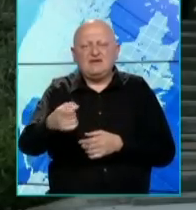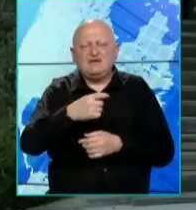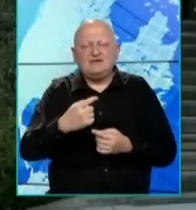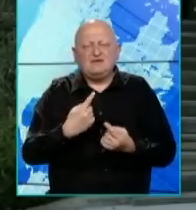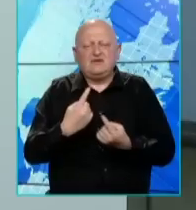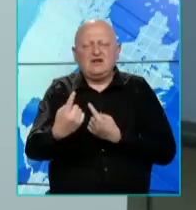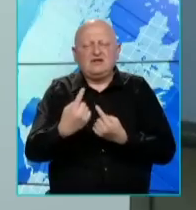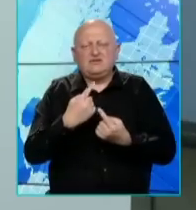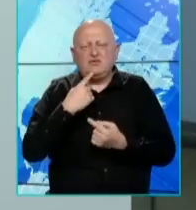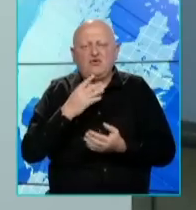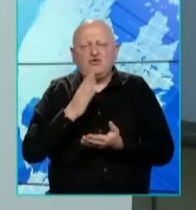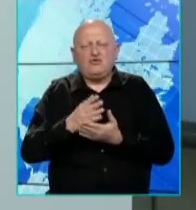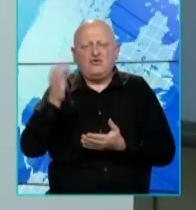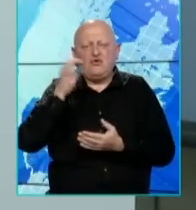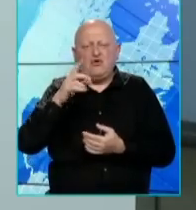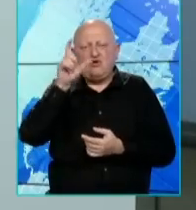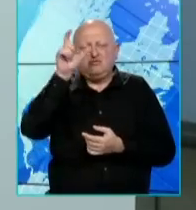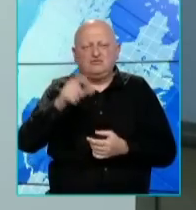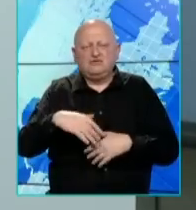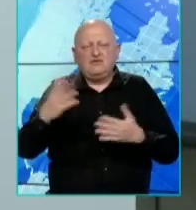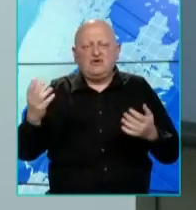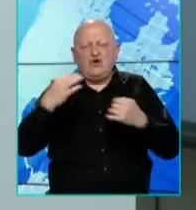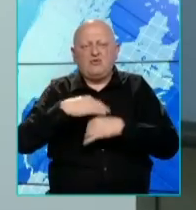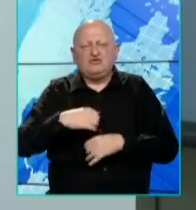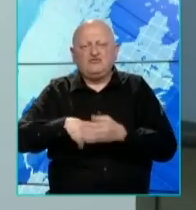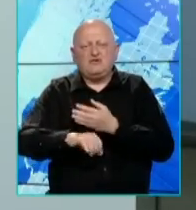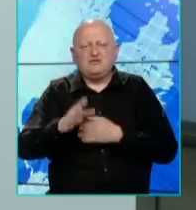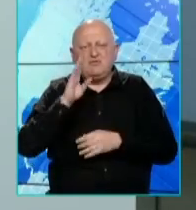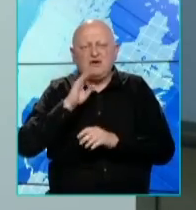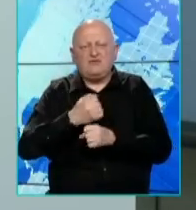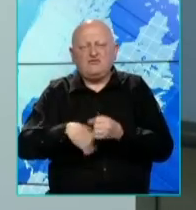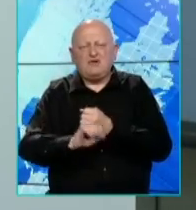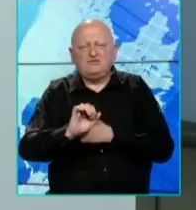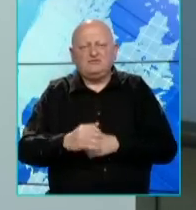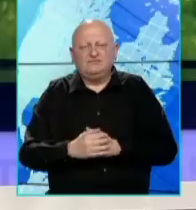relacije u kojima se na osnovu osobnog vedri i oblači u BH nogometu.